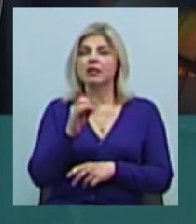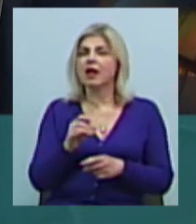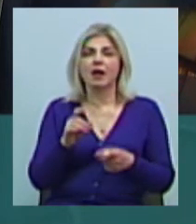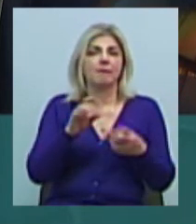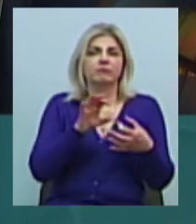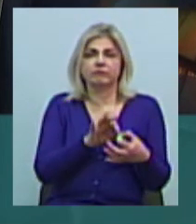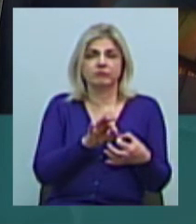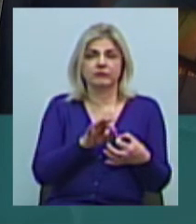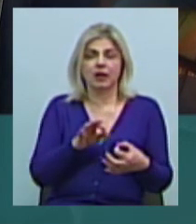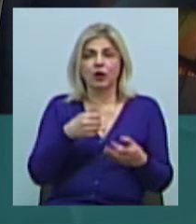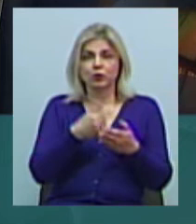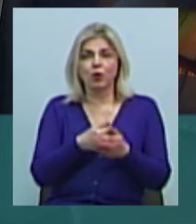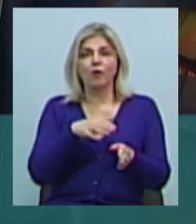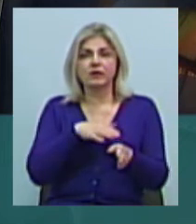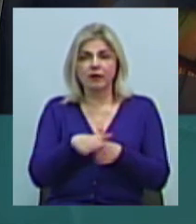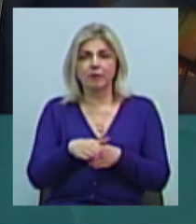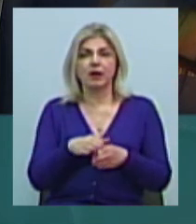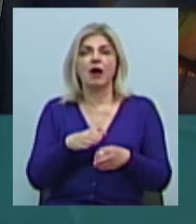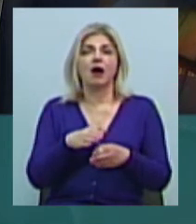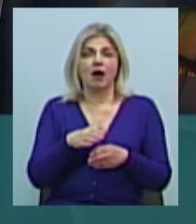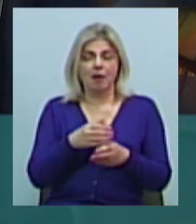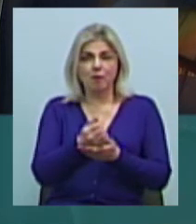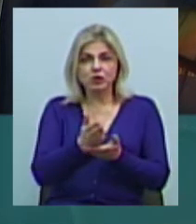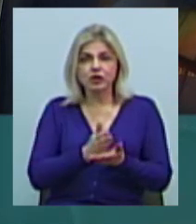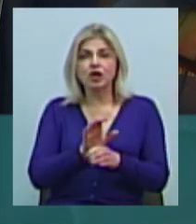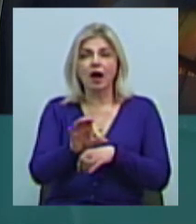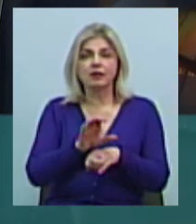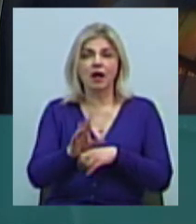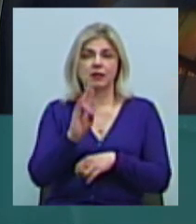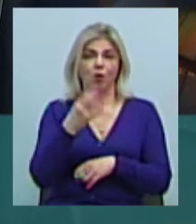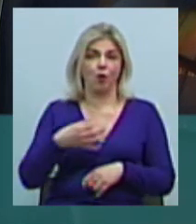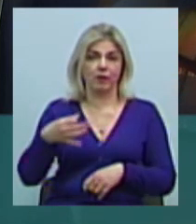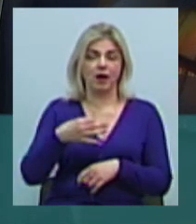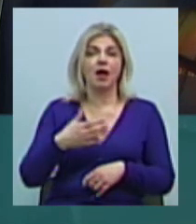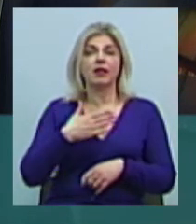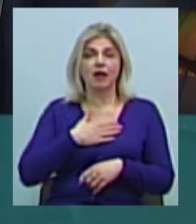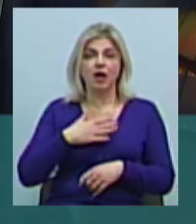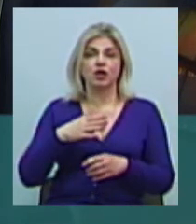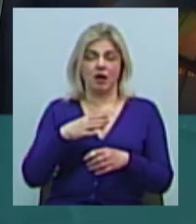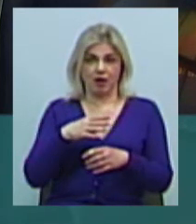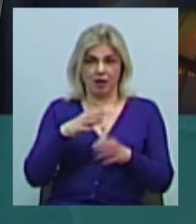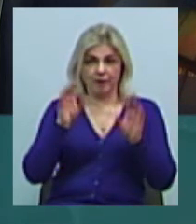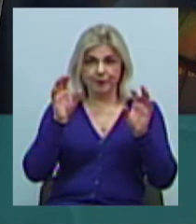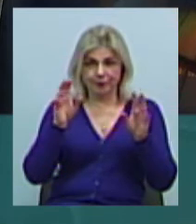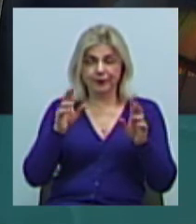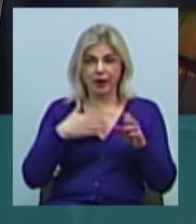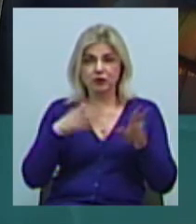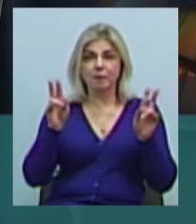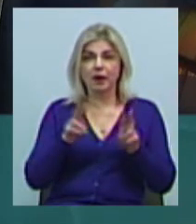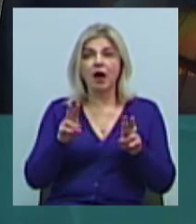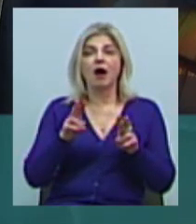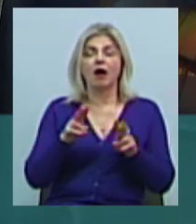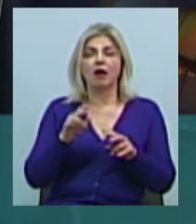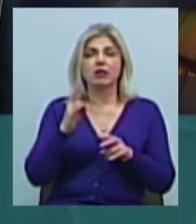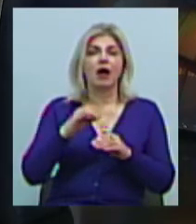до здійснення постачання на території Миколаївської області. Наша ліцензія, вона діє на території в межах України,